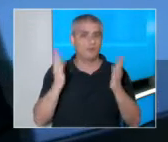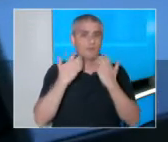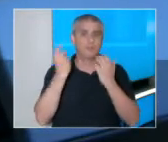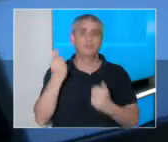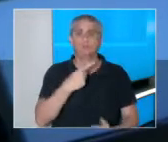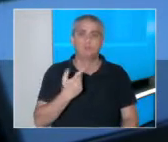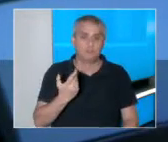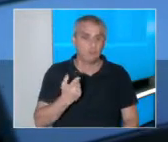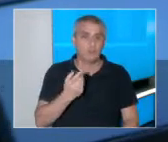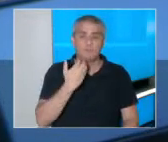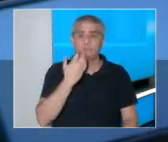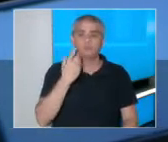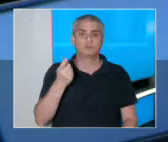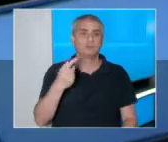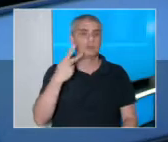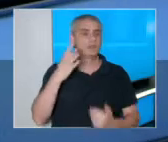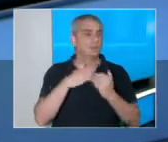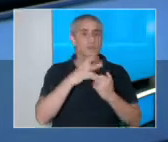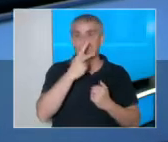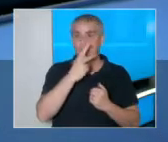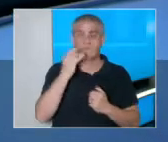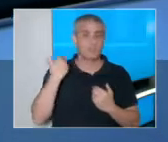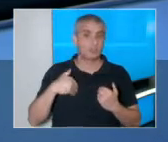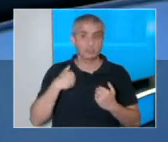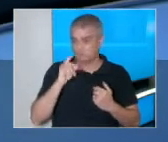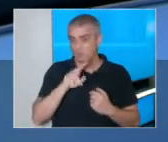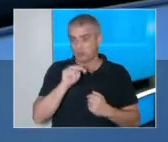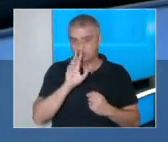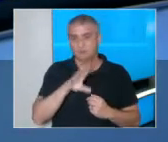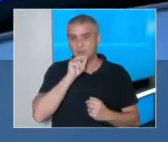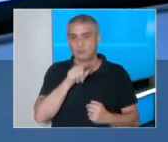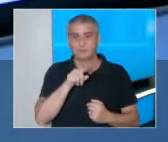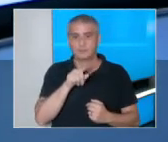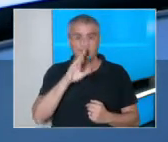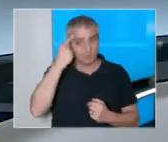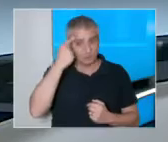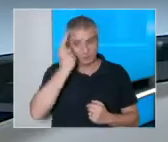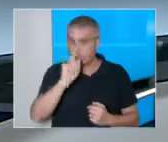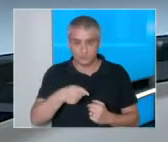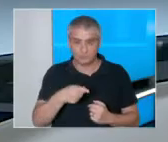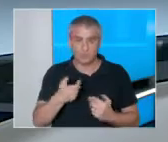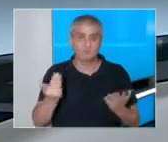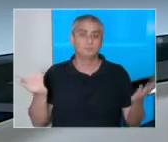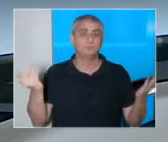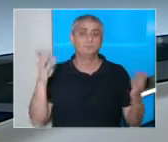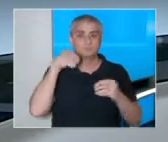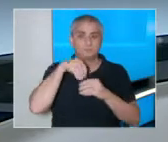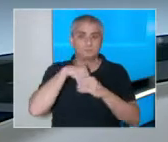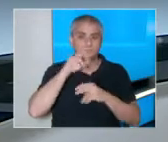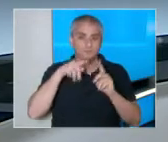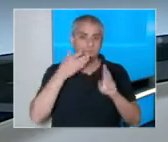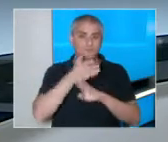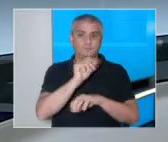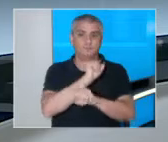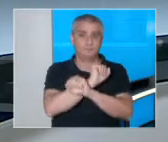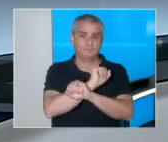השבוע, פרשת אשת פוטיפר ויוסף, ולראות שיש נושאים שצריך לדבר עליהם. גם אם אתה חושב שלא צריך לדבר עליהם, כולל לפעמים כניסה